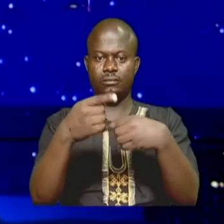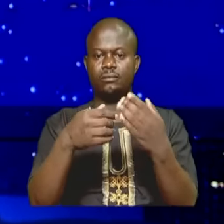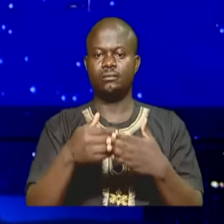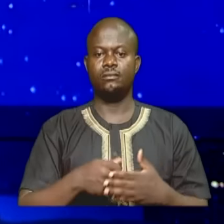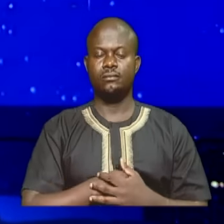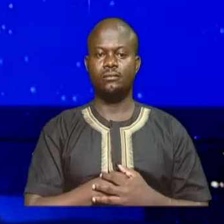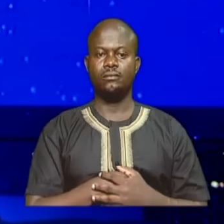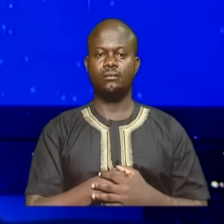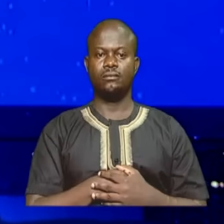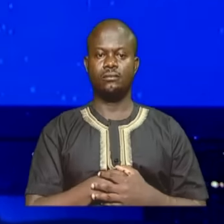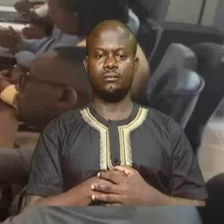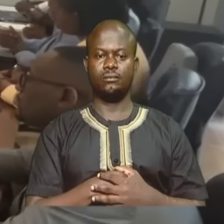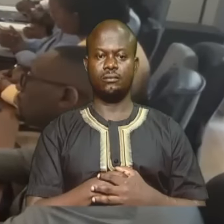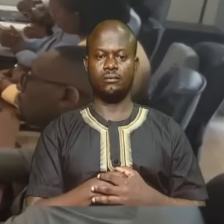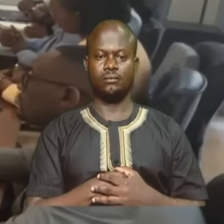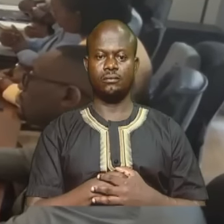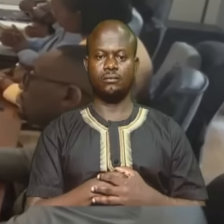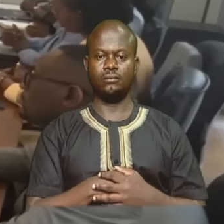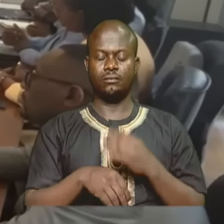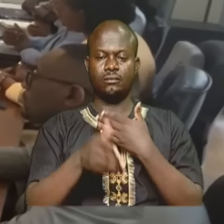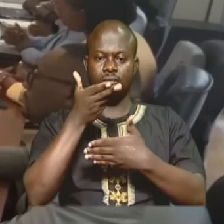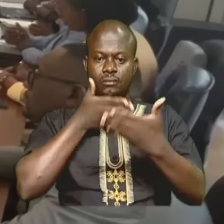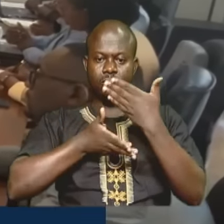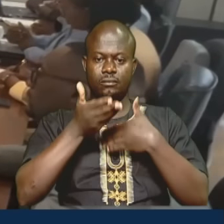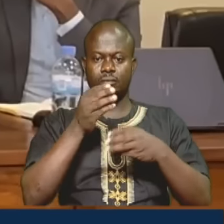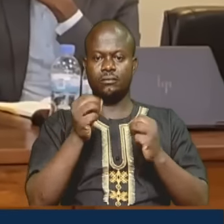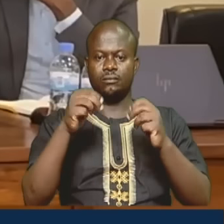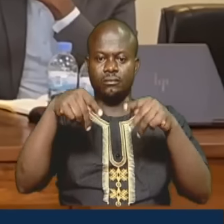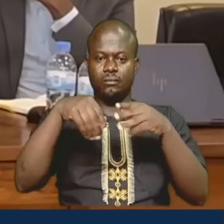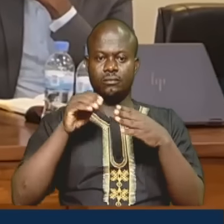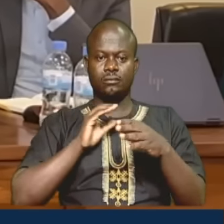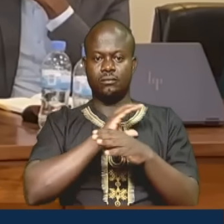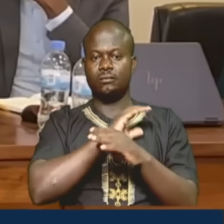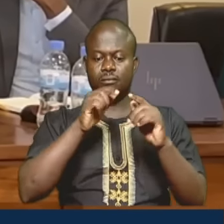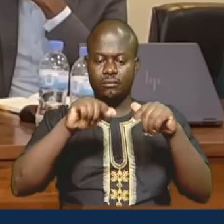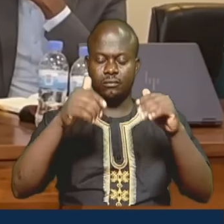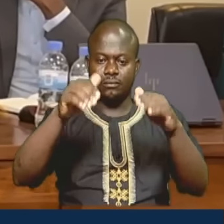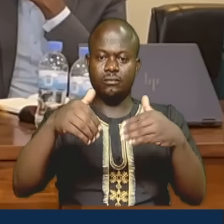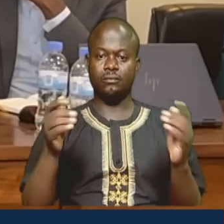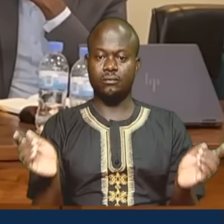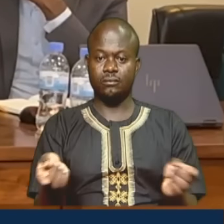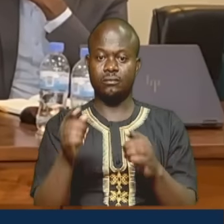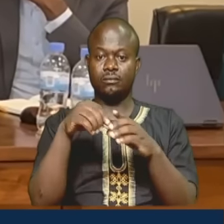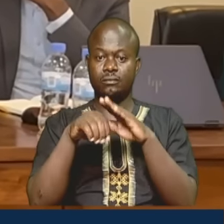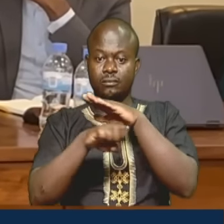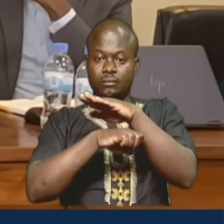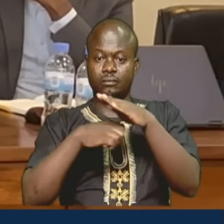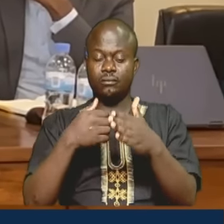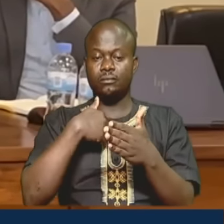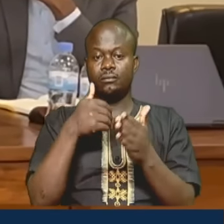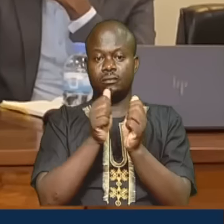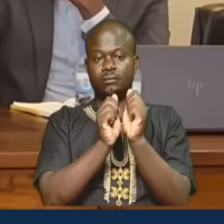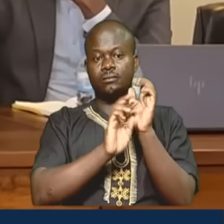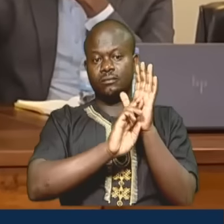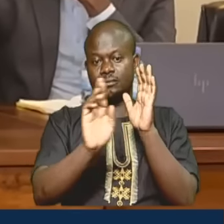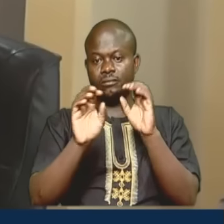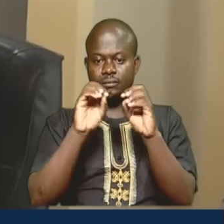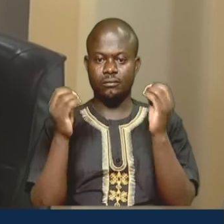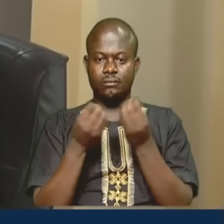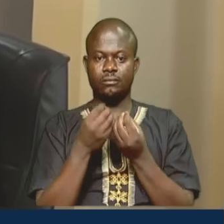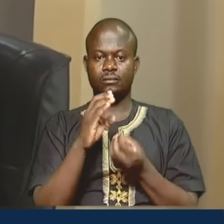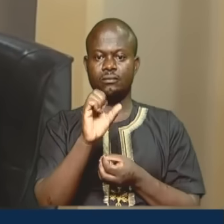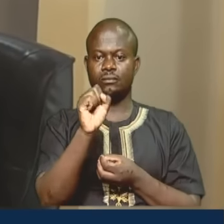irambuye. Mu biganiro abadepite bagize komisiyo y'ubutaka, ubuhinzi, ubworozi n'ibidukikije bagiranye n'abahagarariye imiryango ya sosiyete